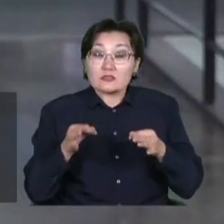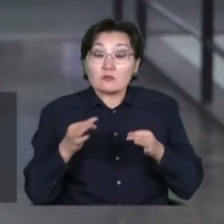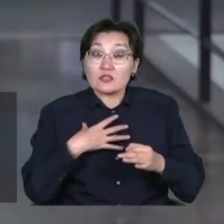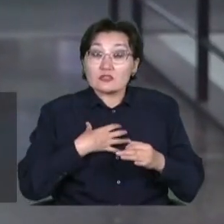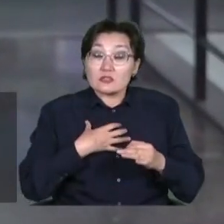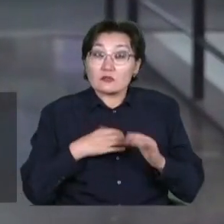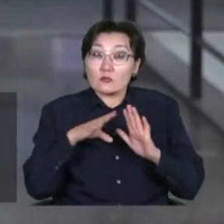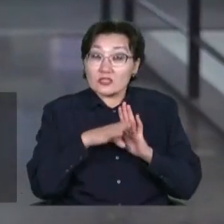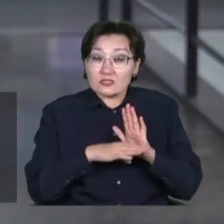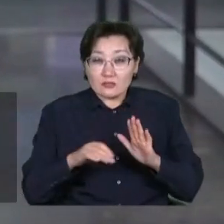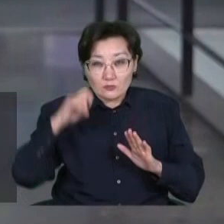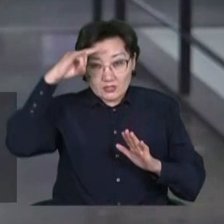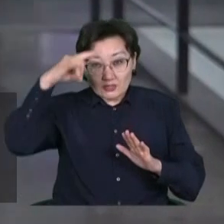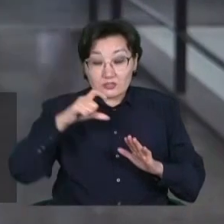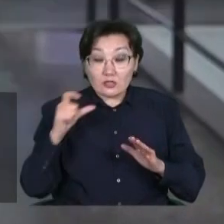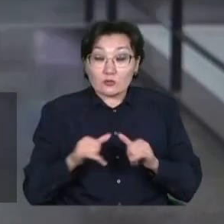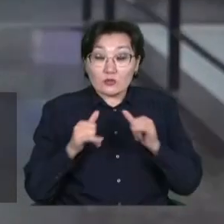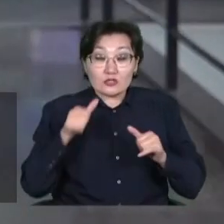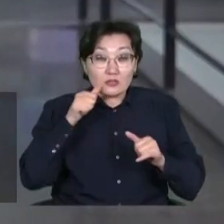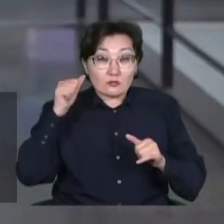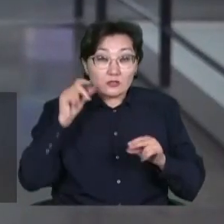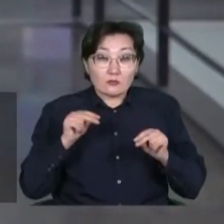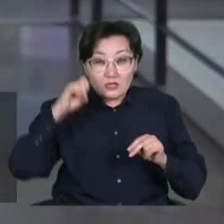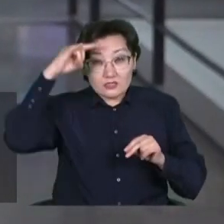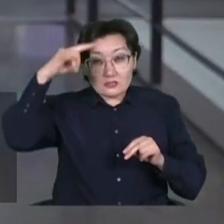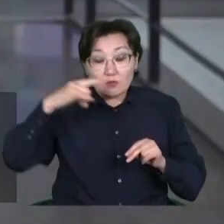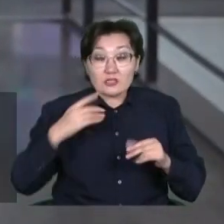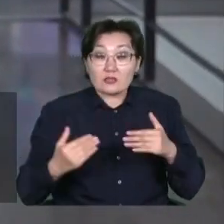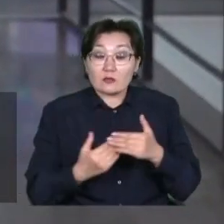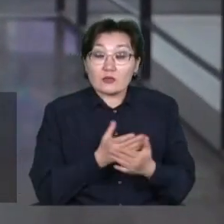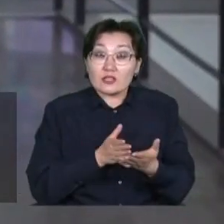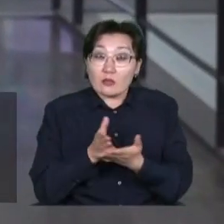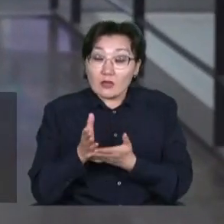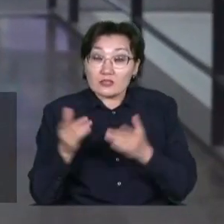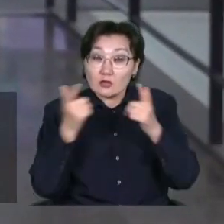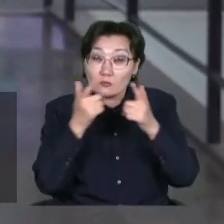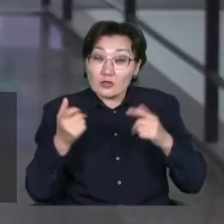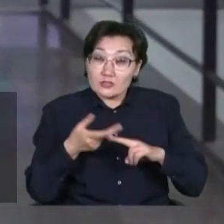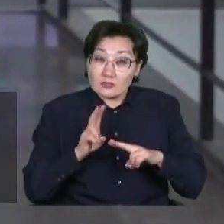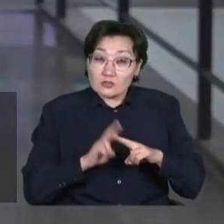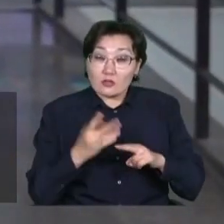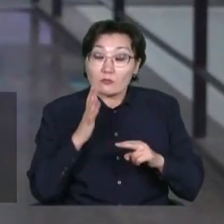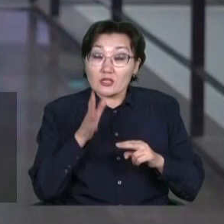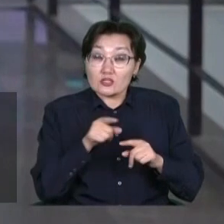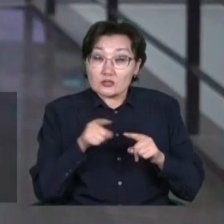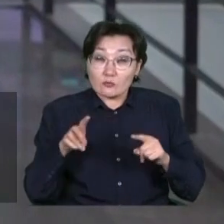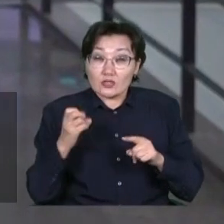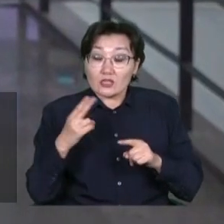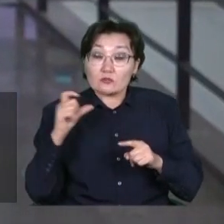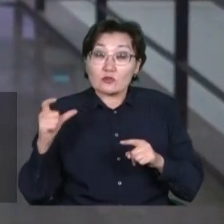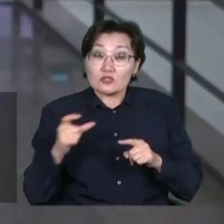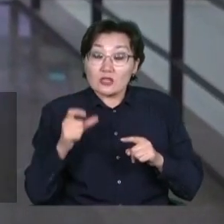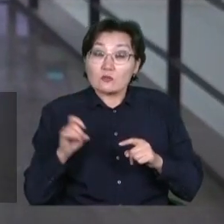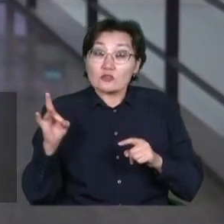маңызды міндет елдің экономикалық өсуі. Өткен жылы әділетті Қазақстанның жаңа бағдары жарияланды. Ол бойынша алдағы 5 жылда ұлттық